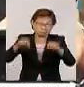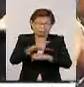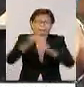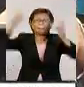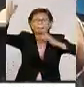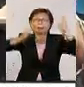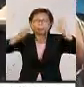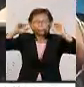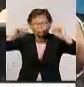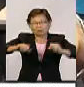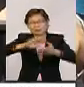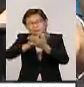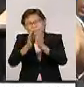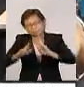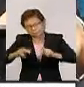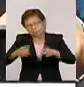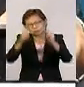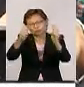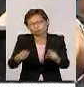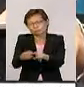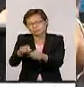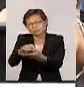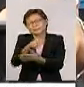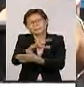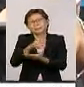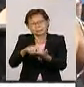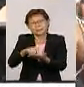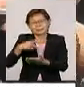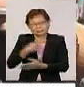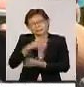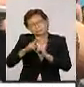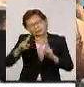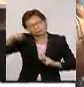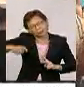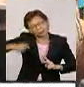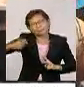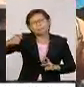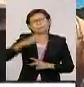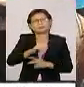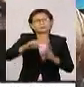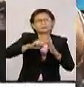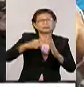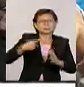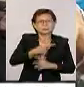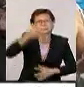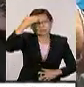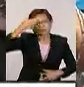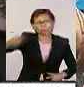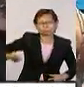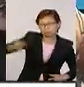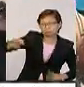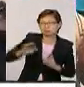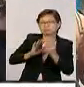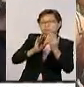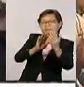mampu melahirkan tokoh seperti ini, dan memang kita sangat memerlukan. Dan kita tahu sejarah yang dilalui